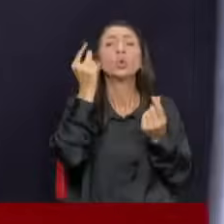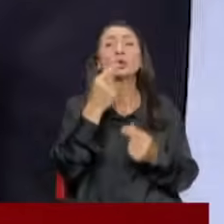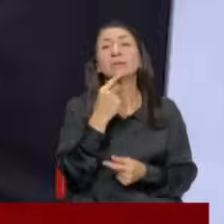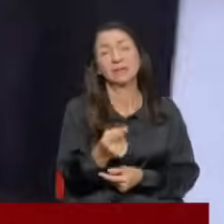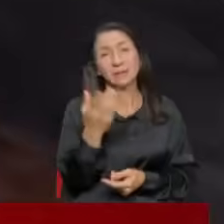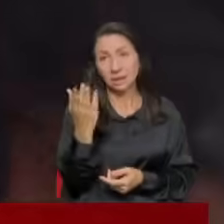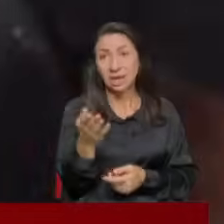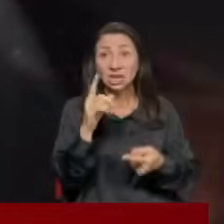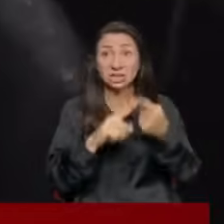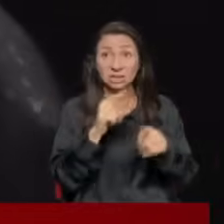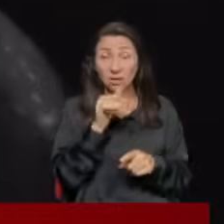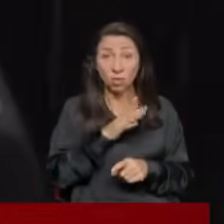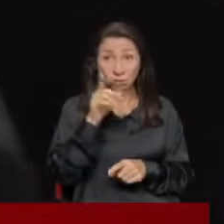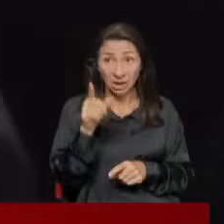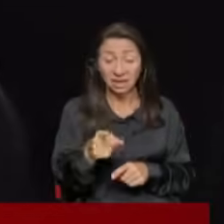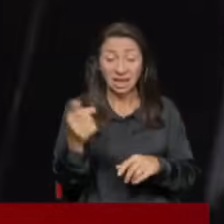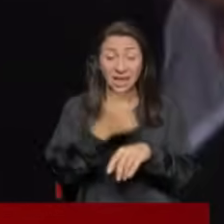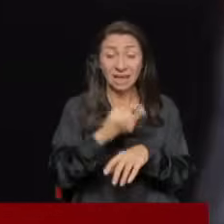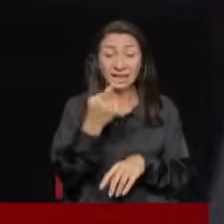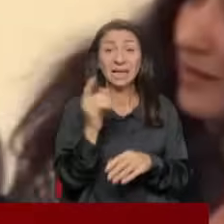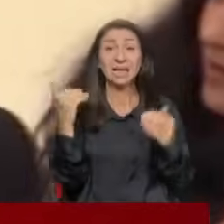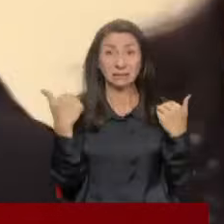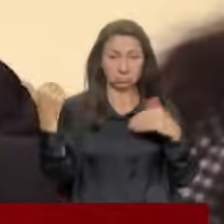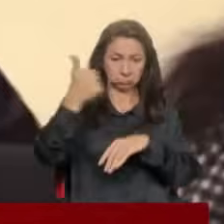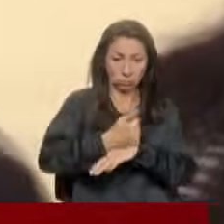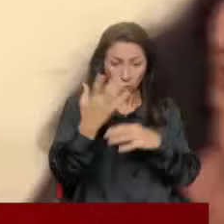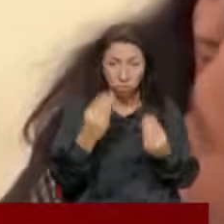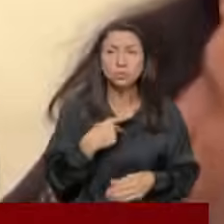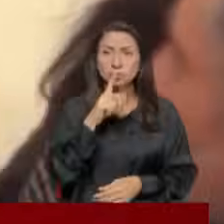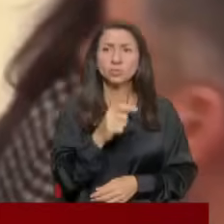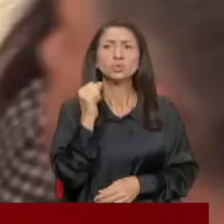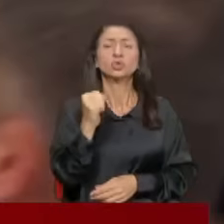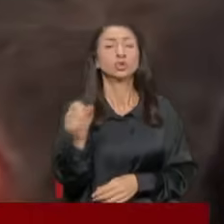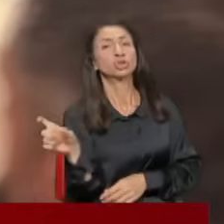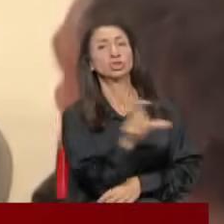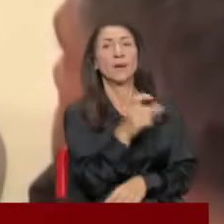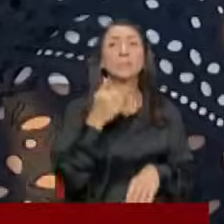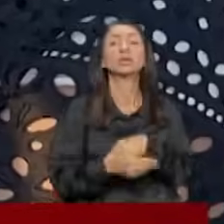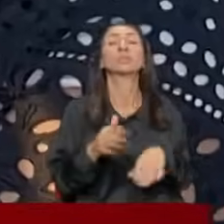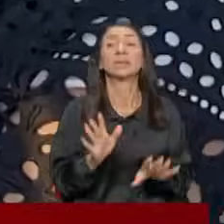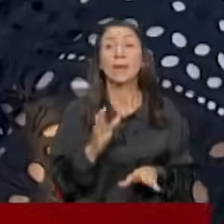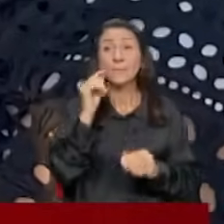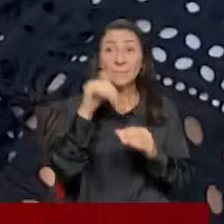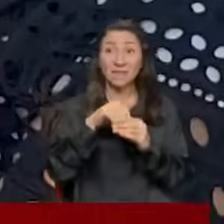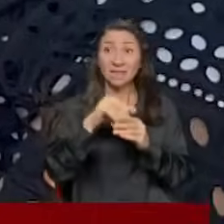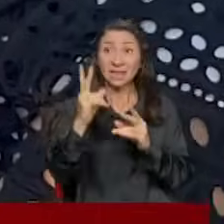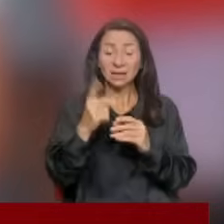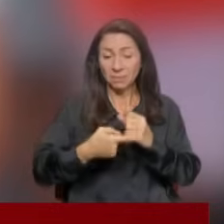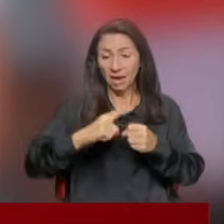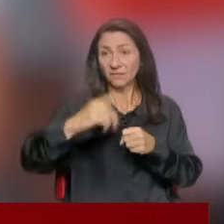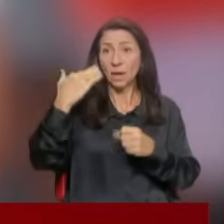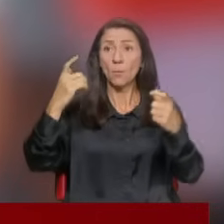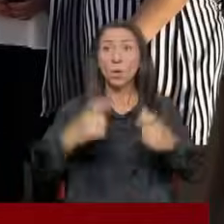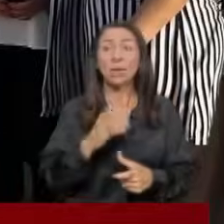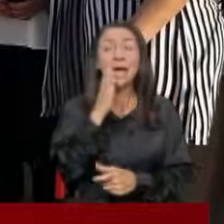unuttu dedi Kılıçdaroğlu'ndan iktidara gelseydik sözümüzü yerine getirecektik yanıtı gecikmedi milletvekillerinin Geçen hafta